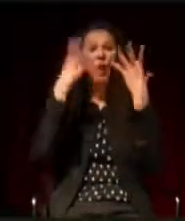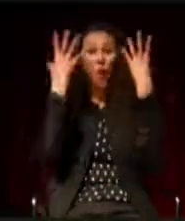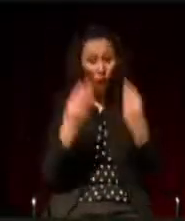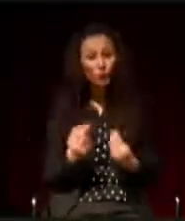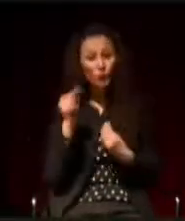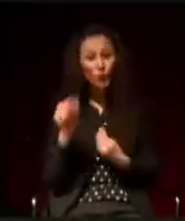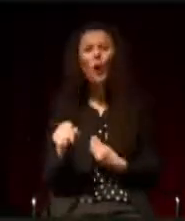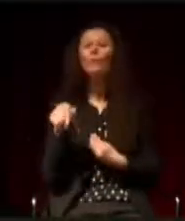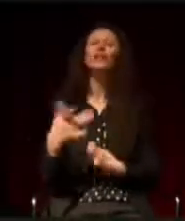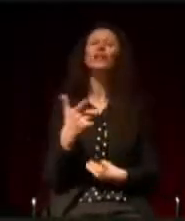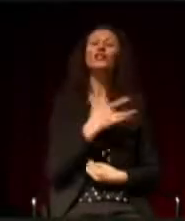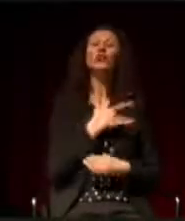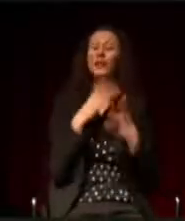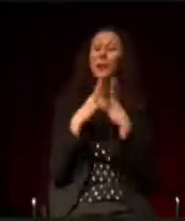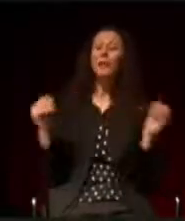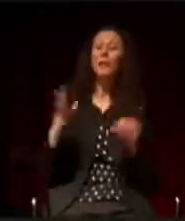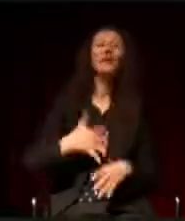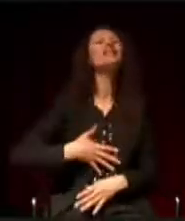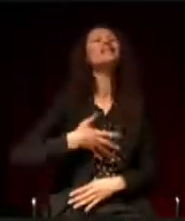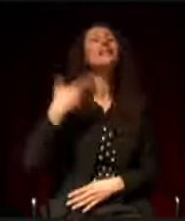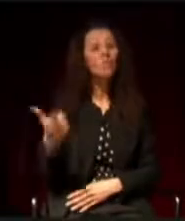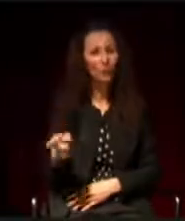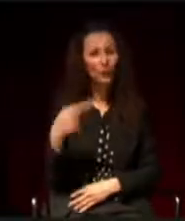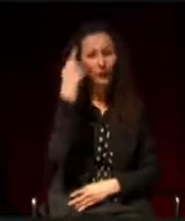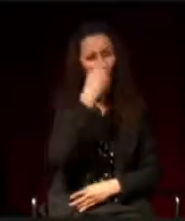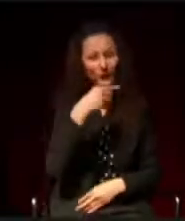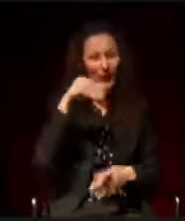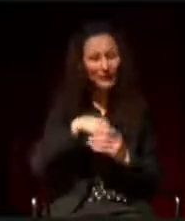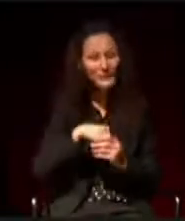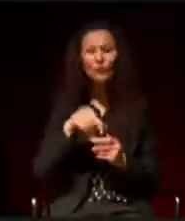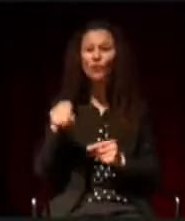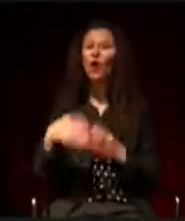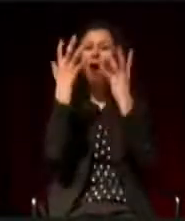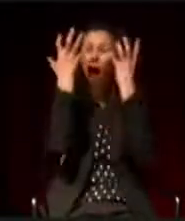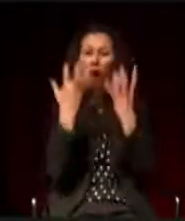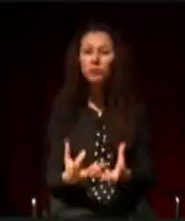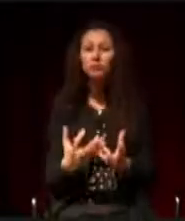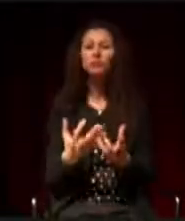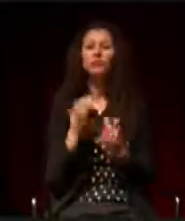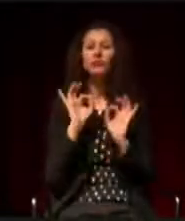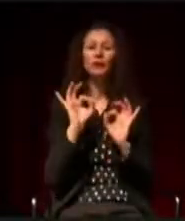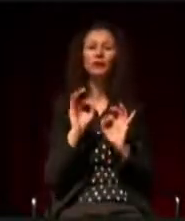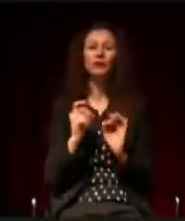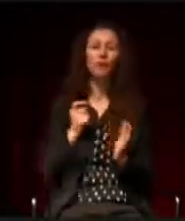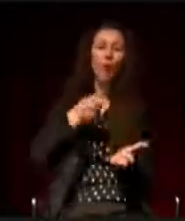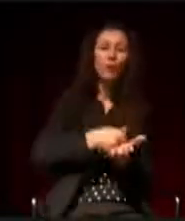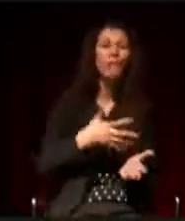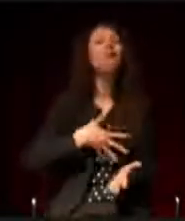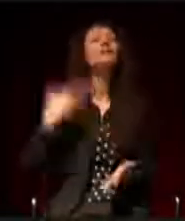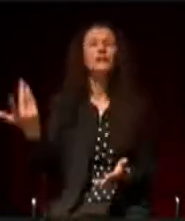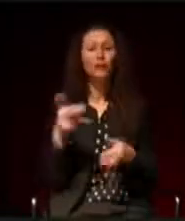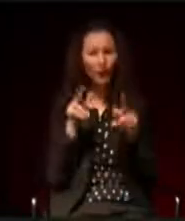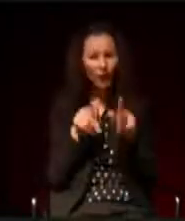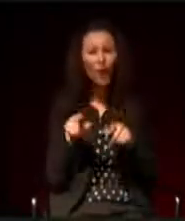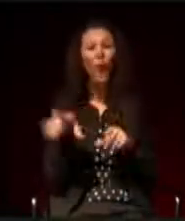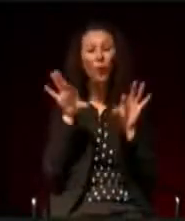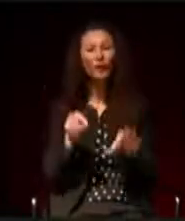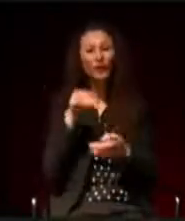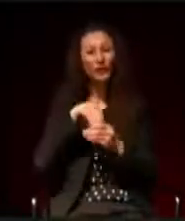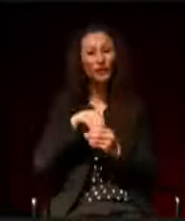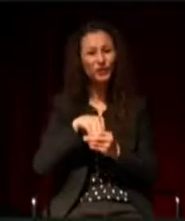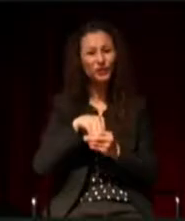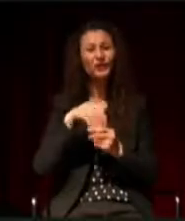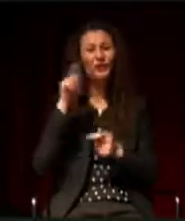nedeniyle bu kadar canımızı kaybetmek istemiyoruz. Bu kadar ağır bedeller ödemek istemiyoruz. Onun için